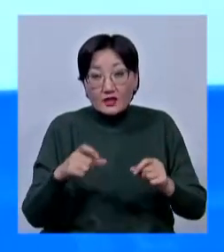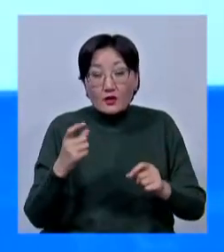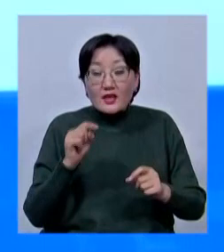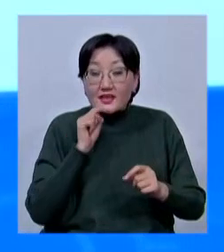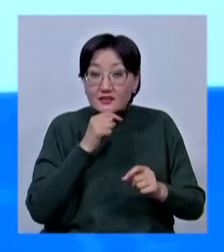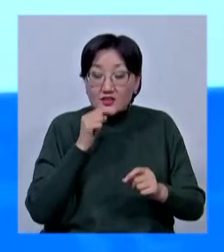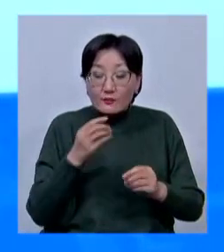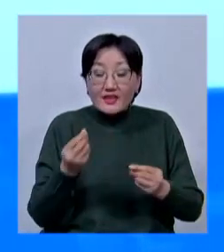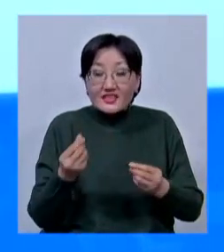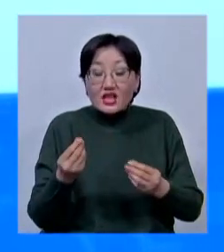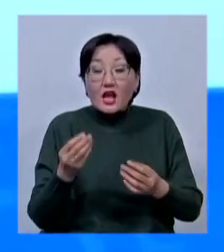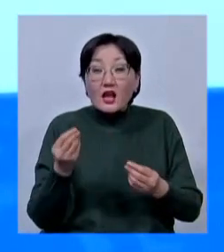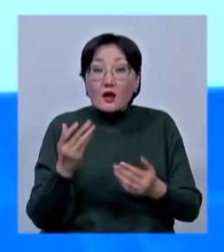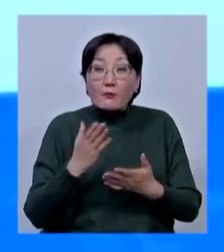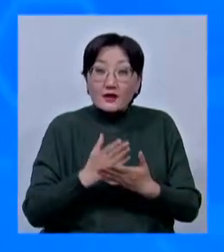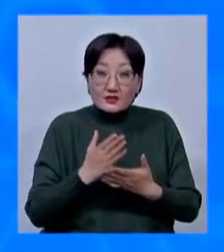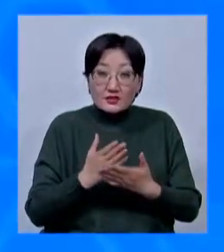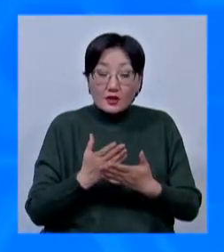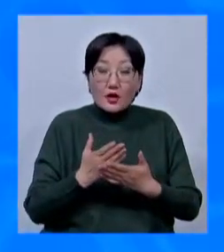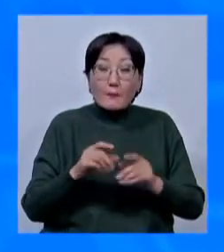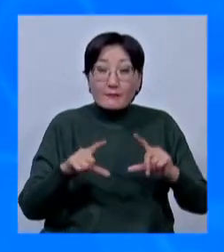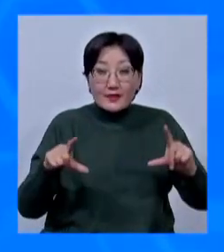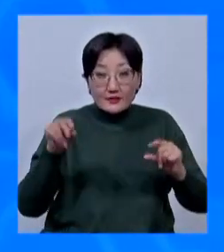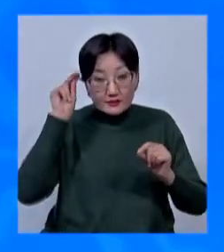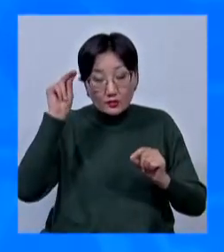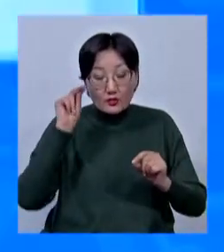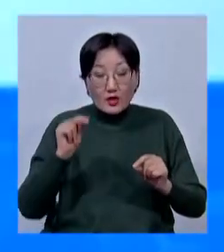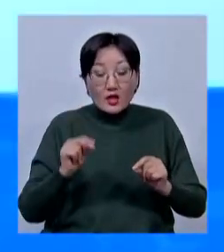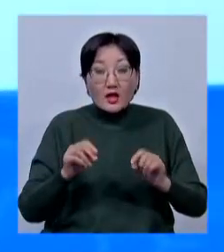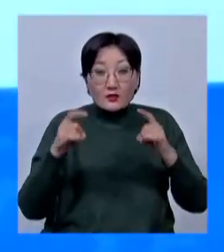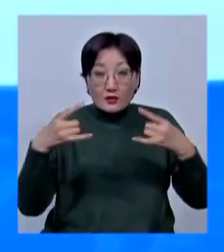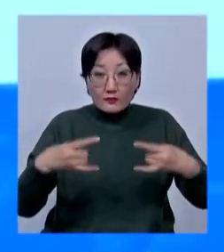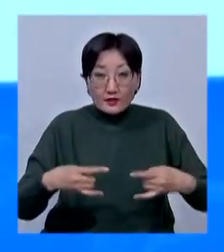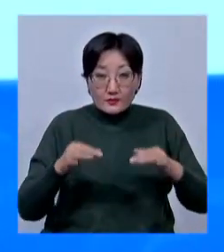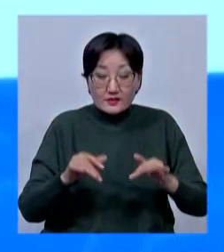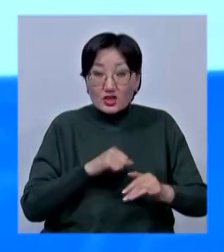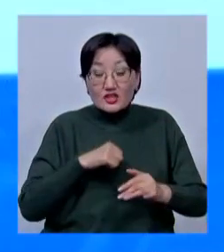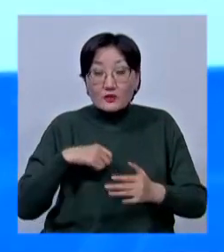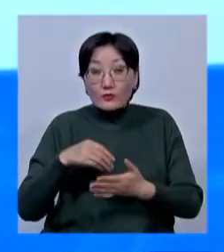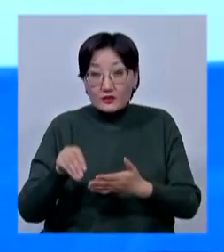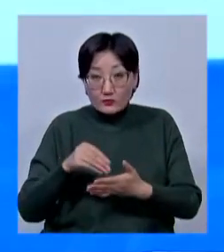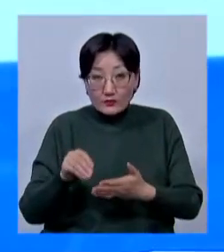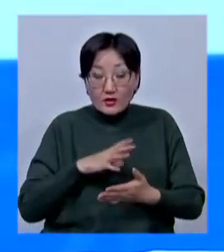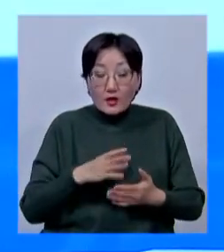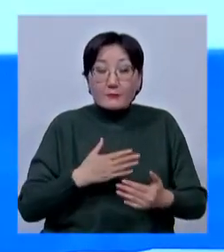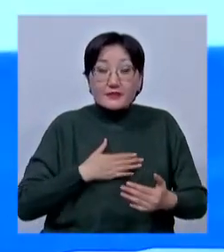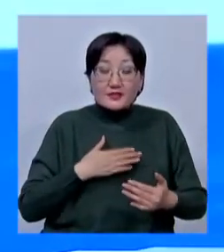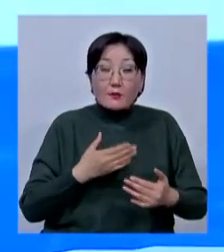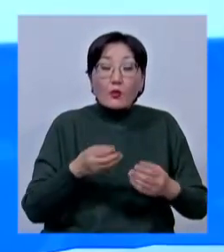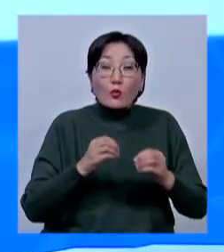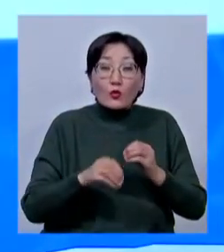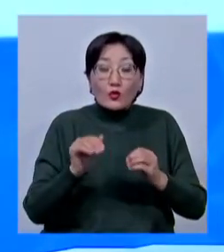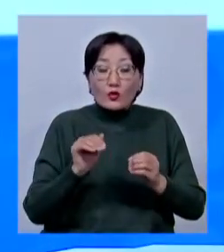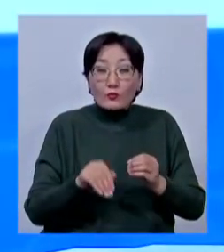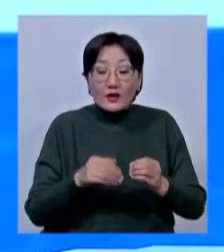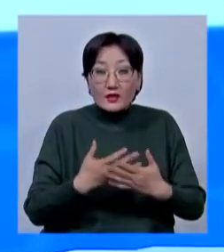экономиясында ақшасында бар мектептер компьютер құралдарды өздері алды. Біз деді 10 мыңға